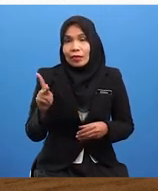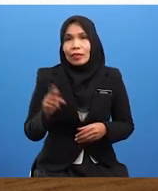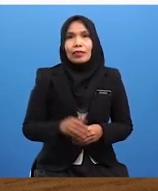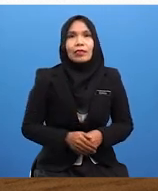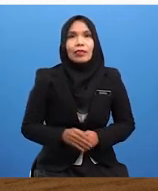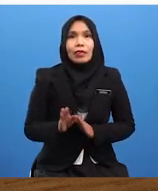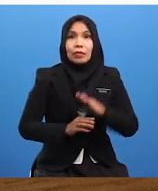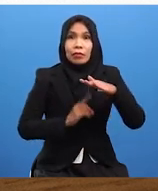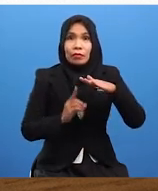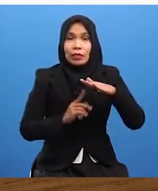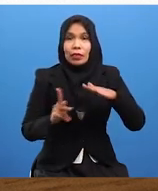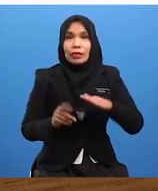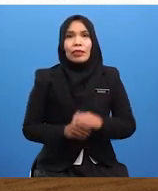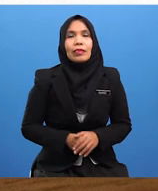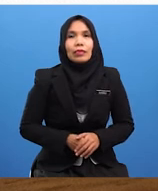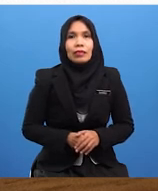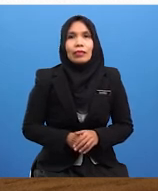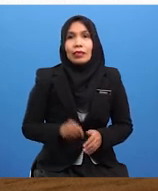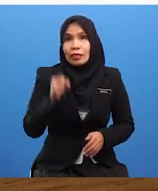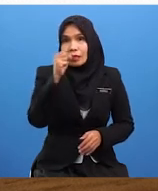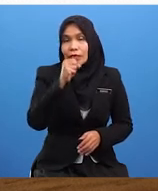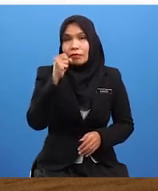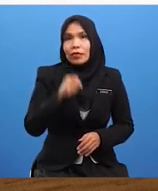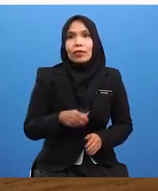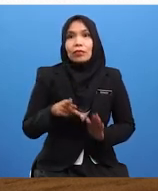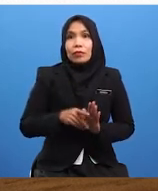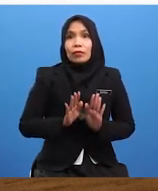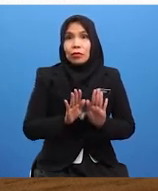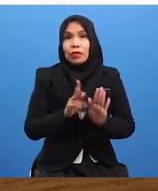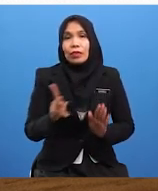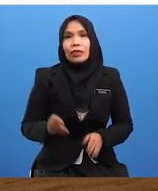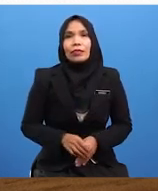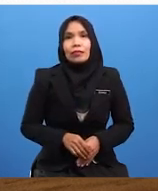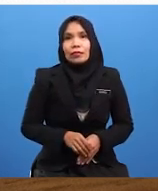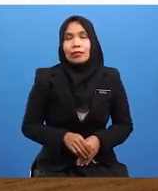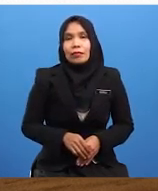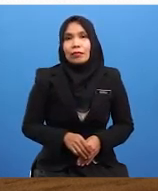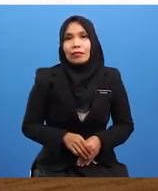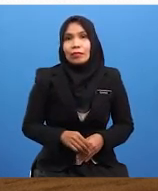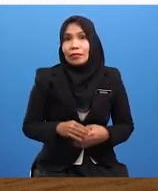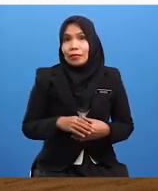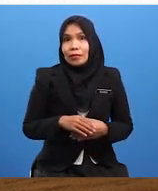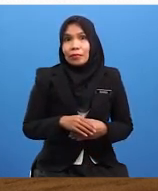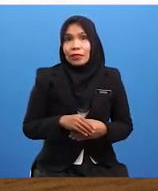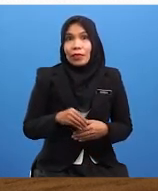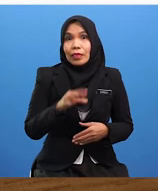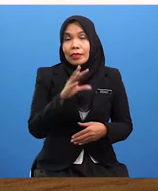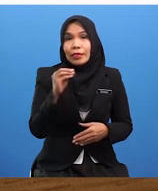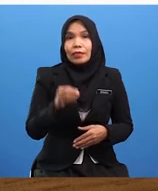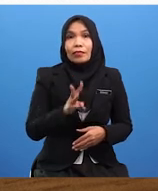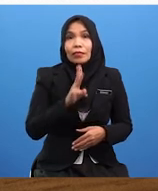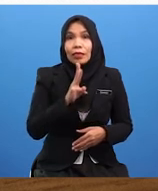minyak dan air. A. Cetakan timbulan. B.